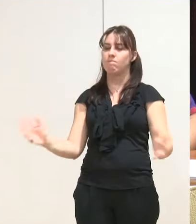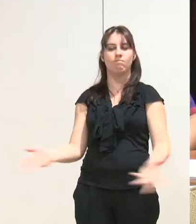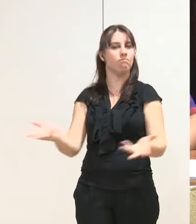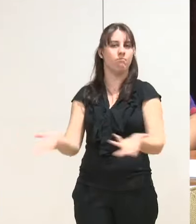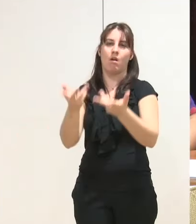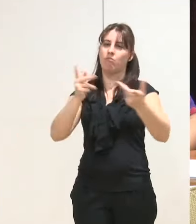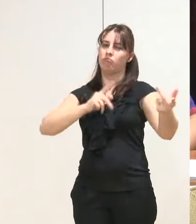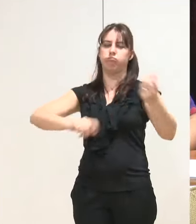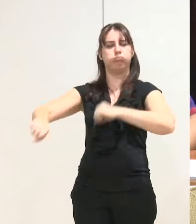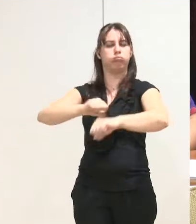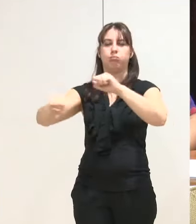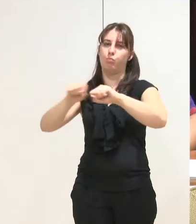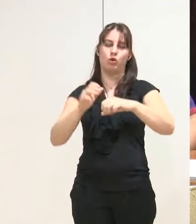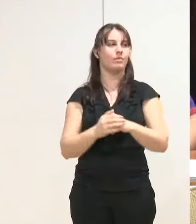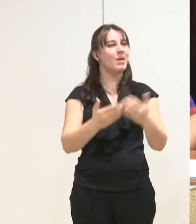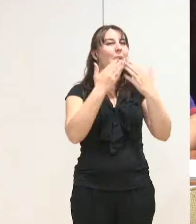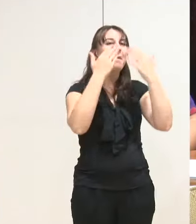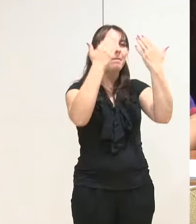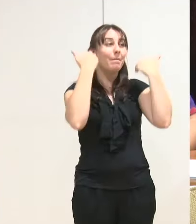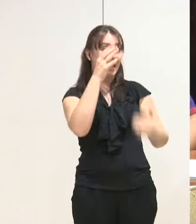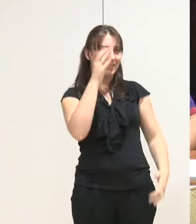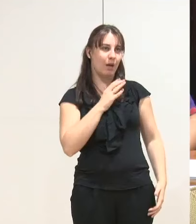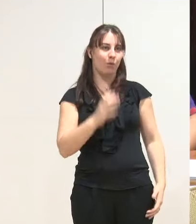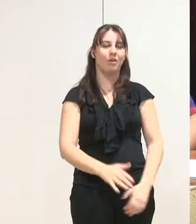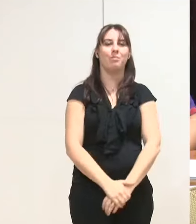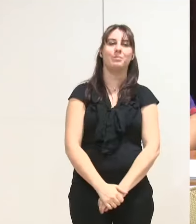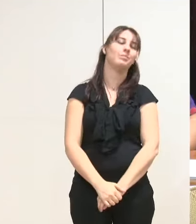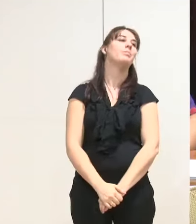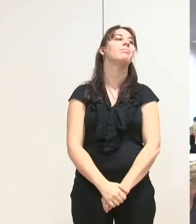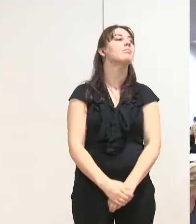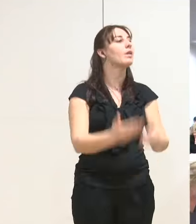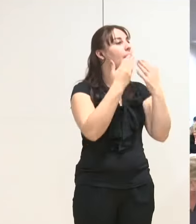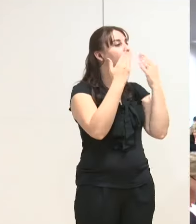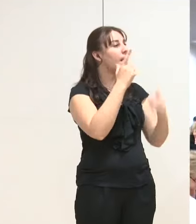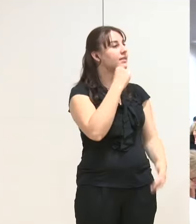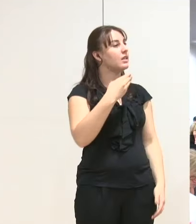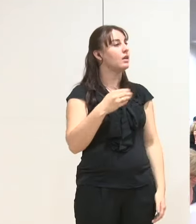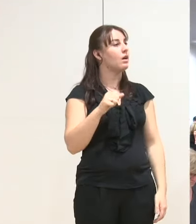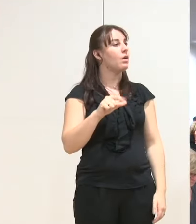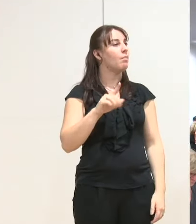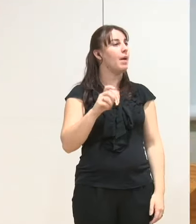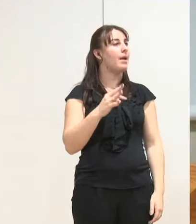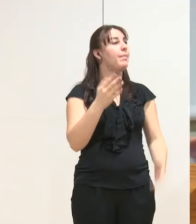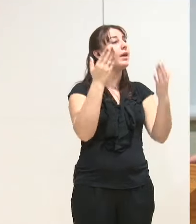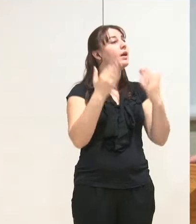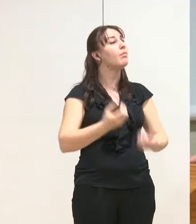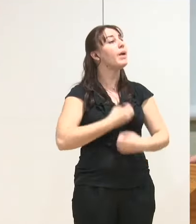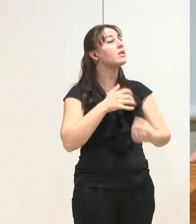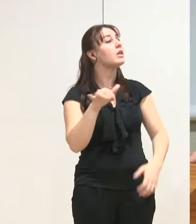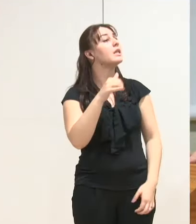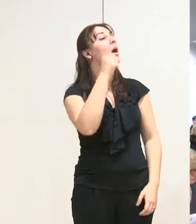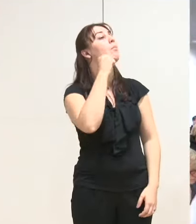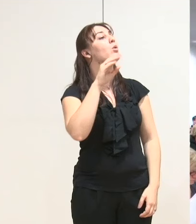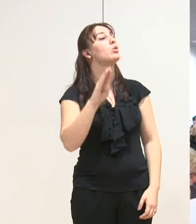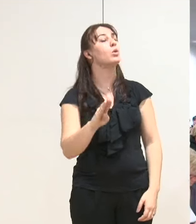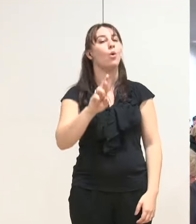ville je vous remercie pour votre attention je vous remercie monsieur malb il y a-t-il des prises de parole monsieur